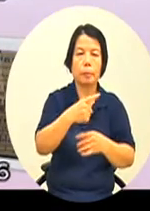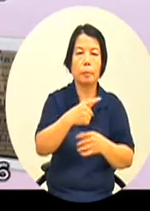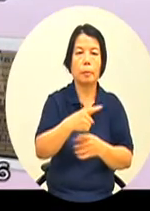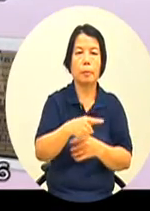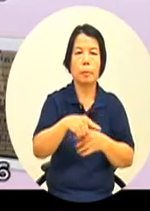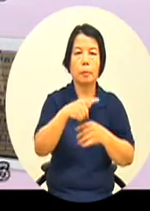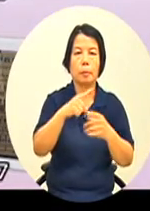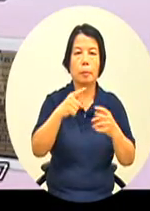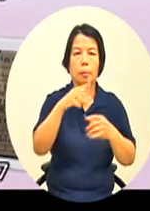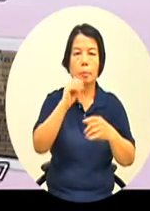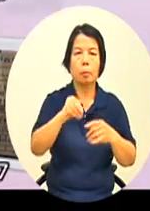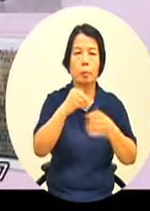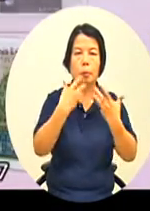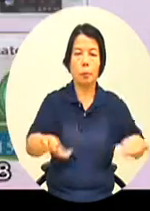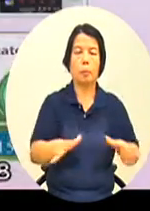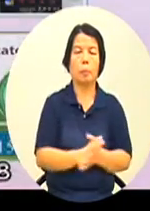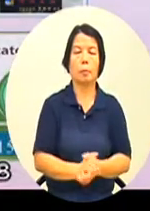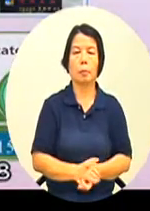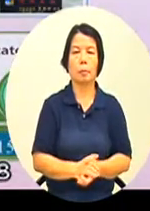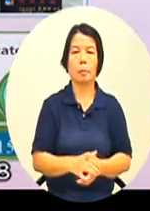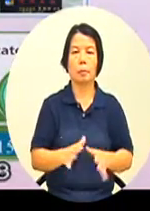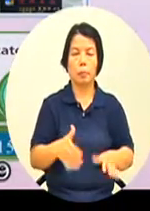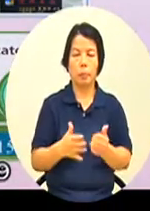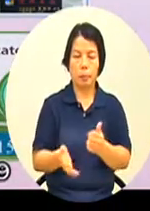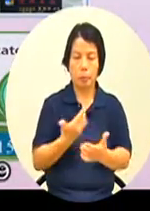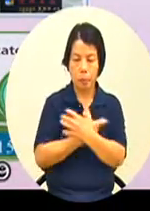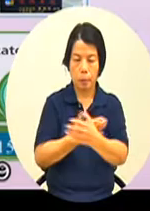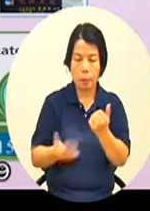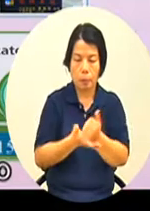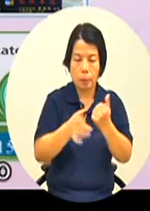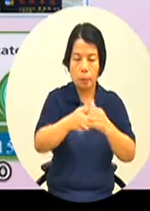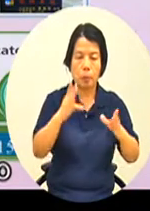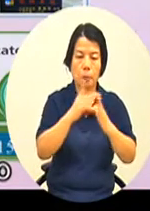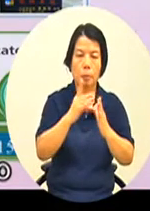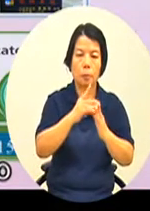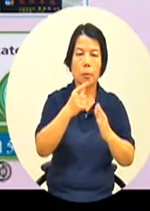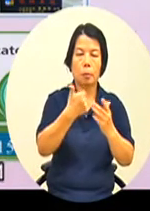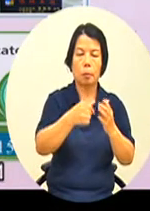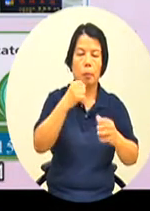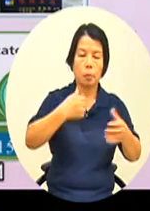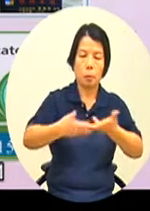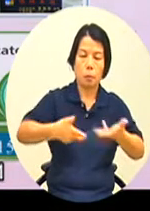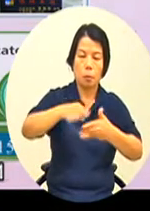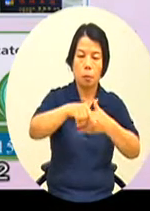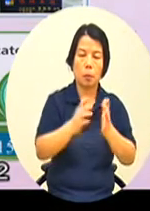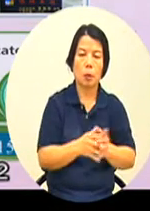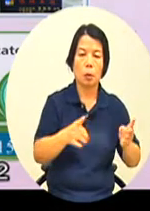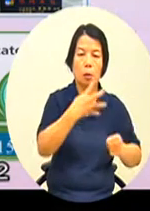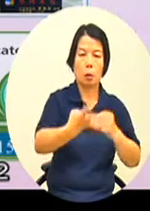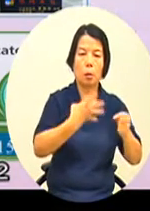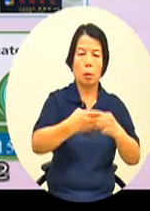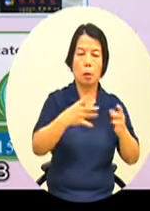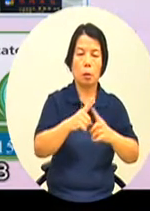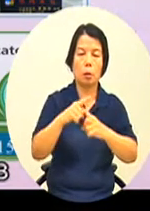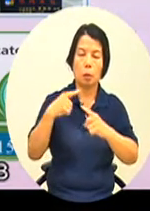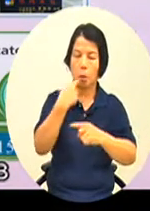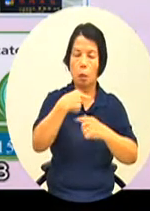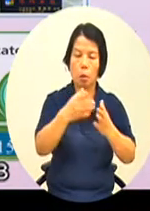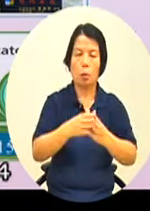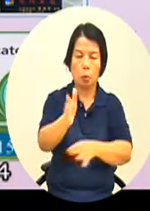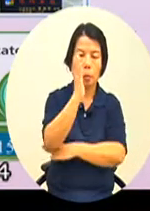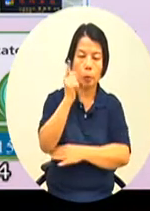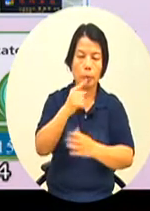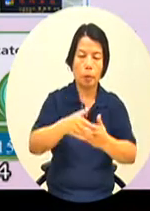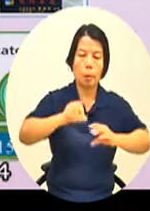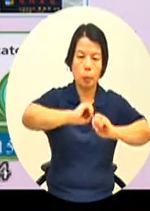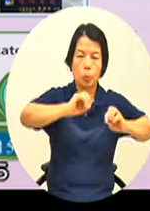124万。那这一接下来是我们获奖，我们在整个户政工作上面，我们荣获104年人口政策的宣导绩优的机